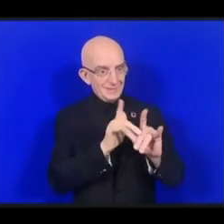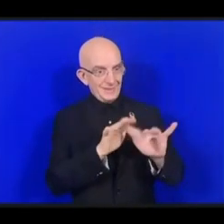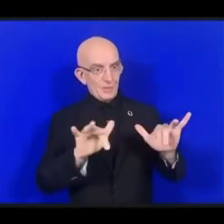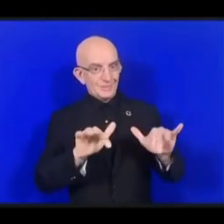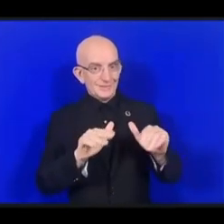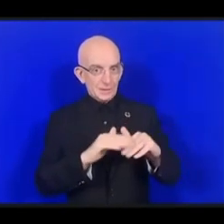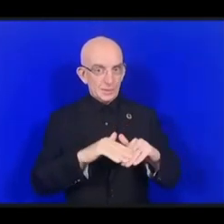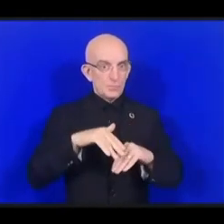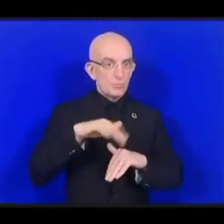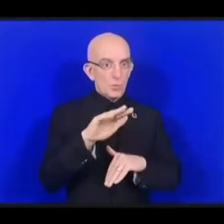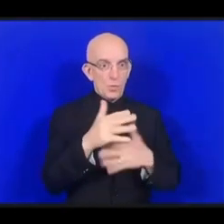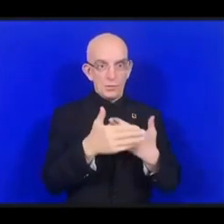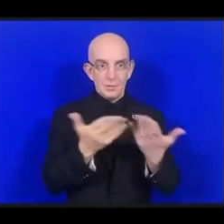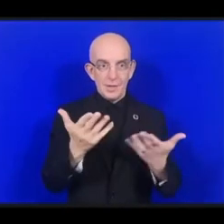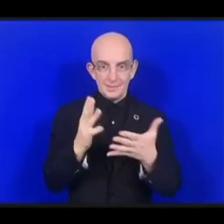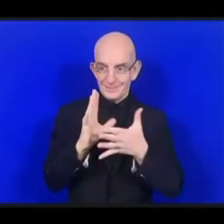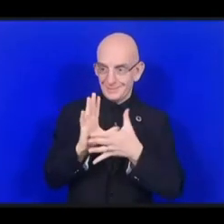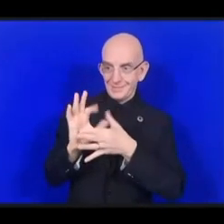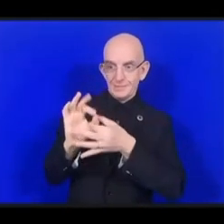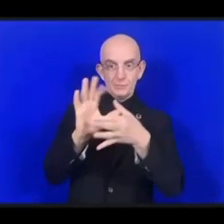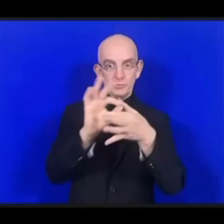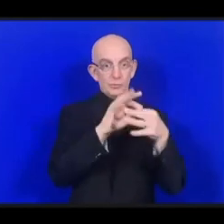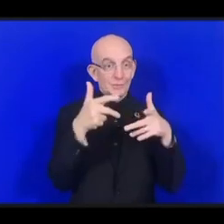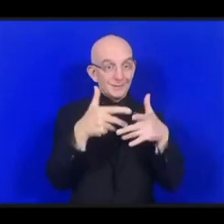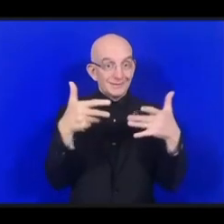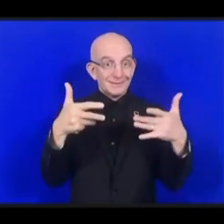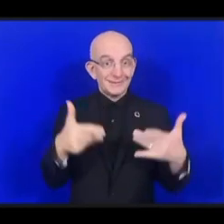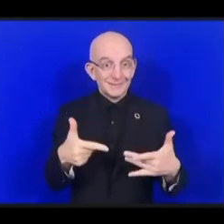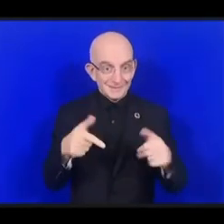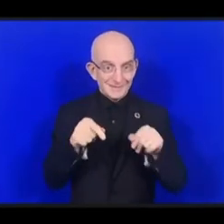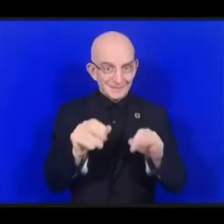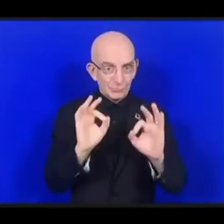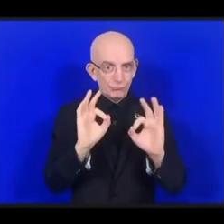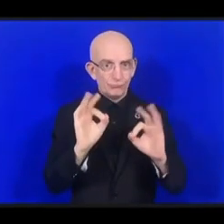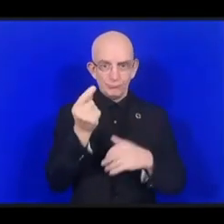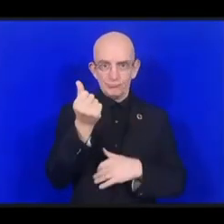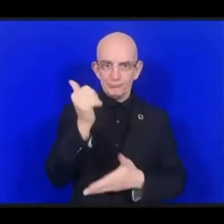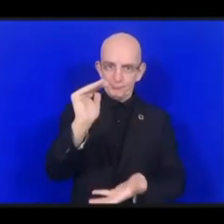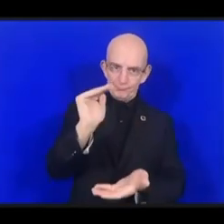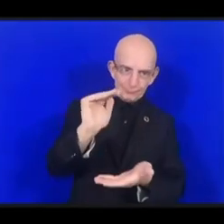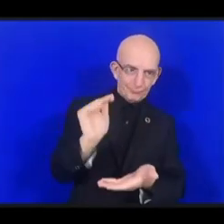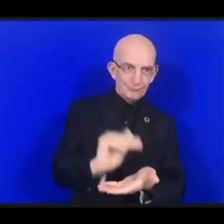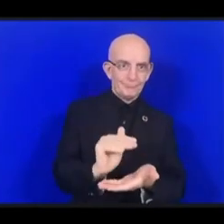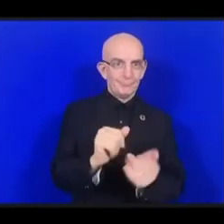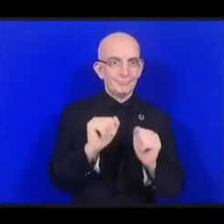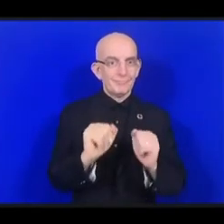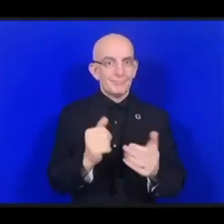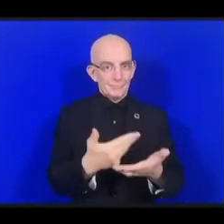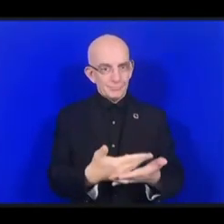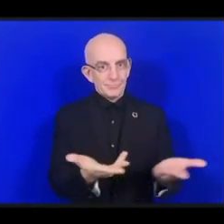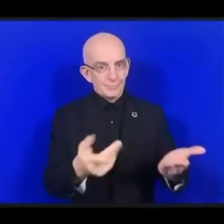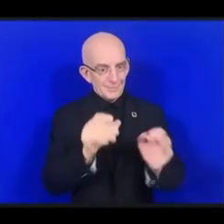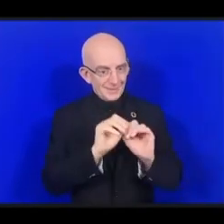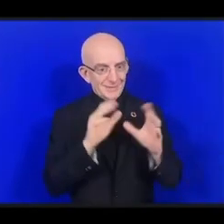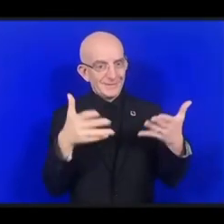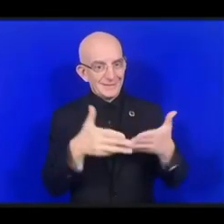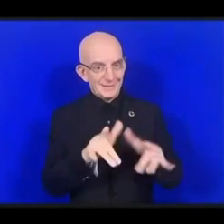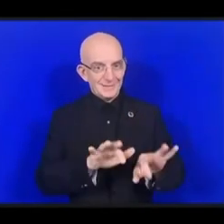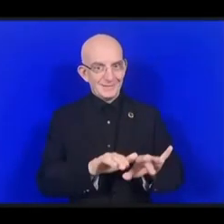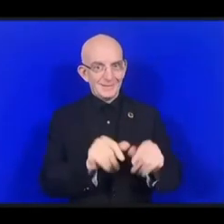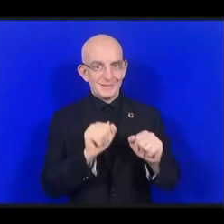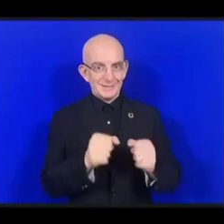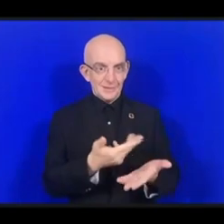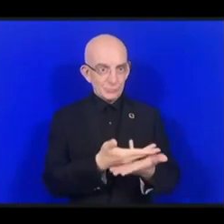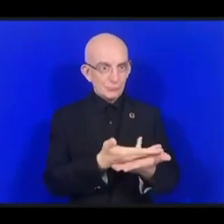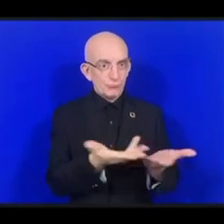コスト効率のいいえそのインターネットのアクセスを安くするような活動をともに続けてきましたそれによって繋がってない